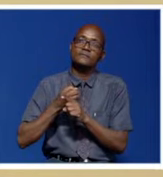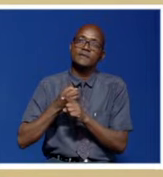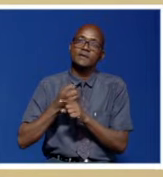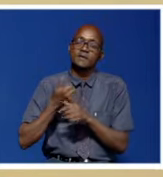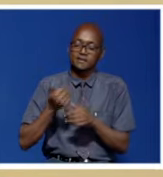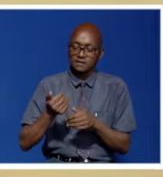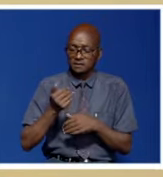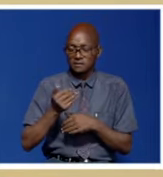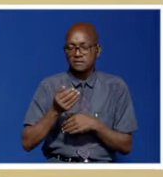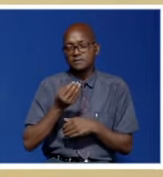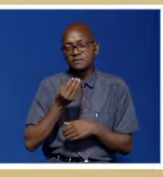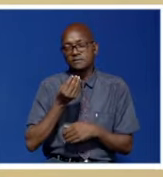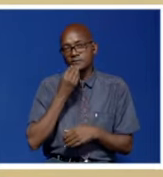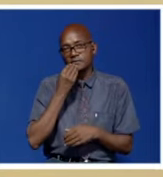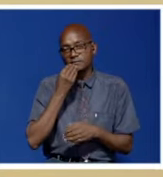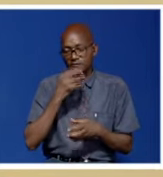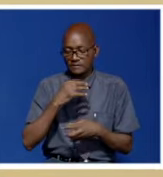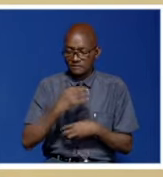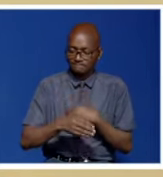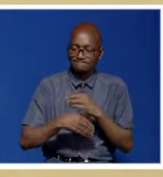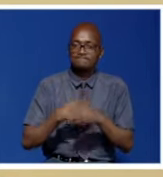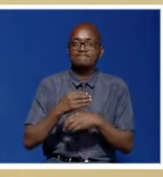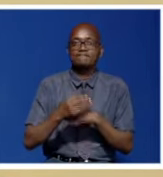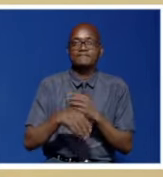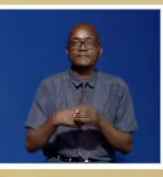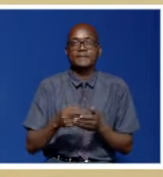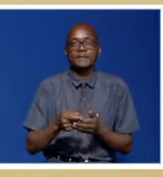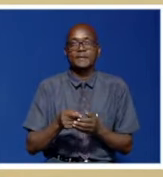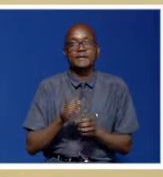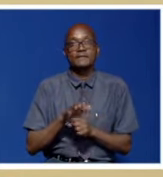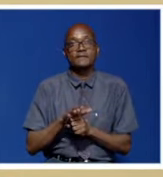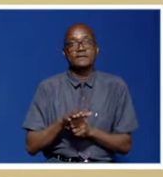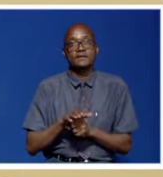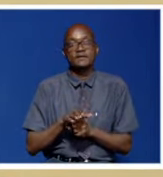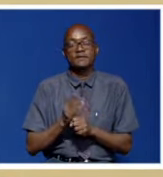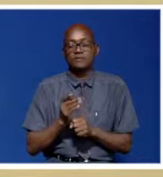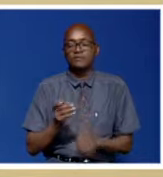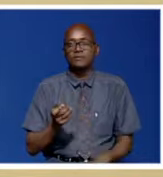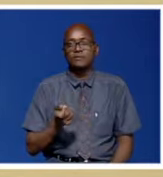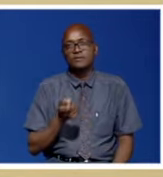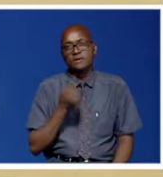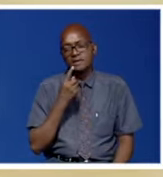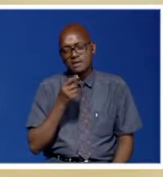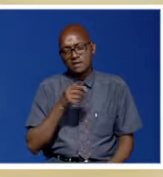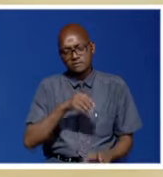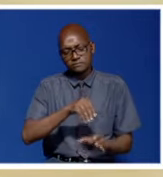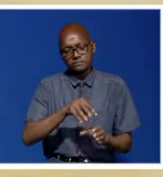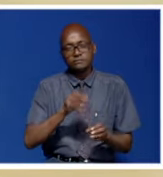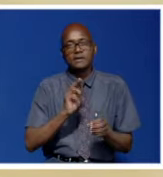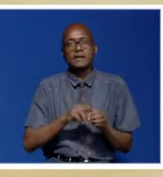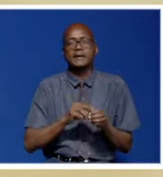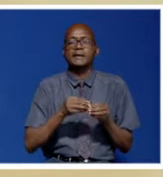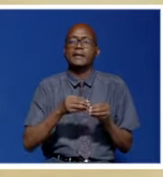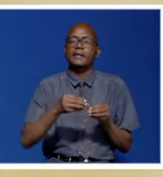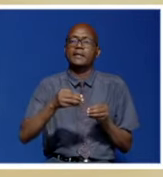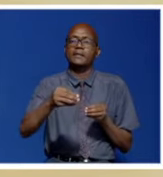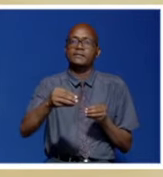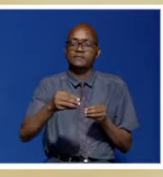processed foods, hivi vyakula vya kusindika, kwa sababu vingi vinawekwa madawa kwa ajili vikae muda mrefu. Endelea